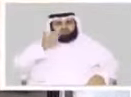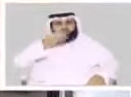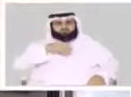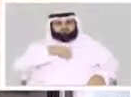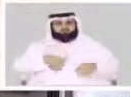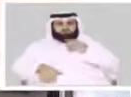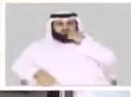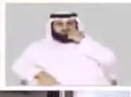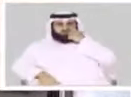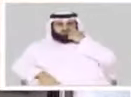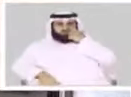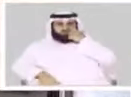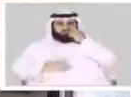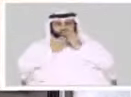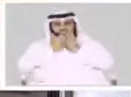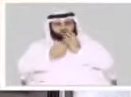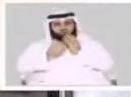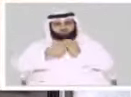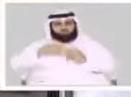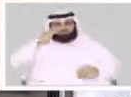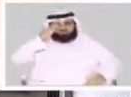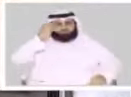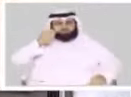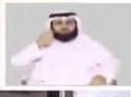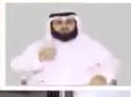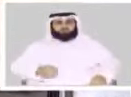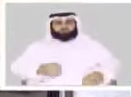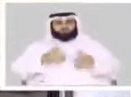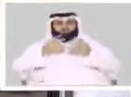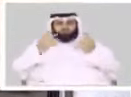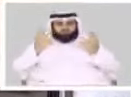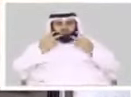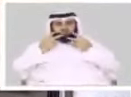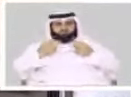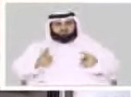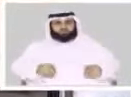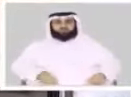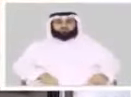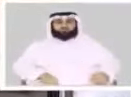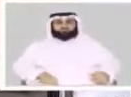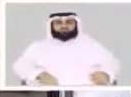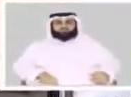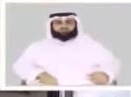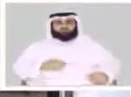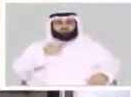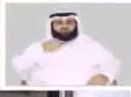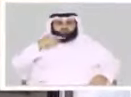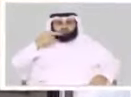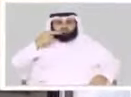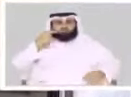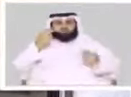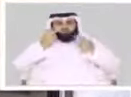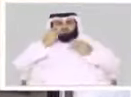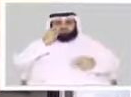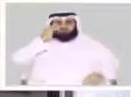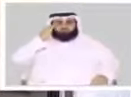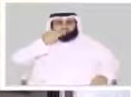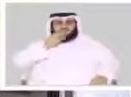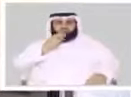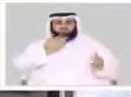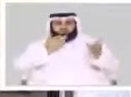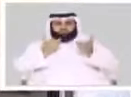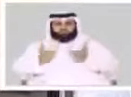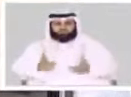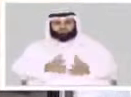عليه وعلى آله وصحبه وسلم تسليما كثيرا. أما بعد، إخوان المشاهدين المشاهدات، حياكم